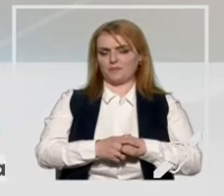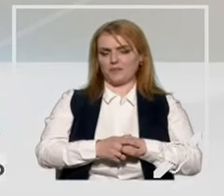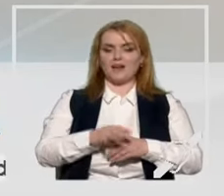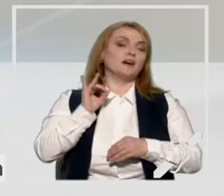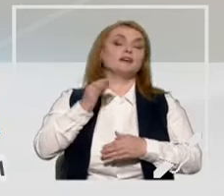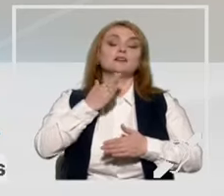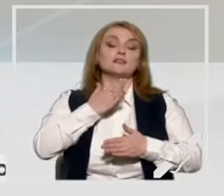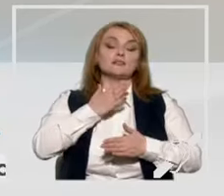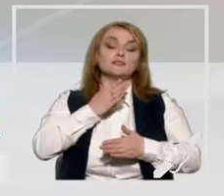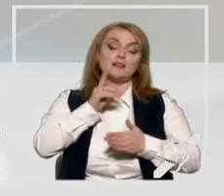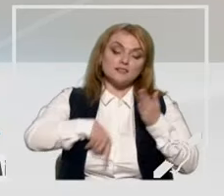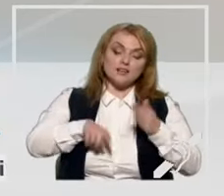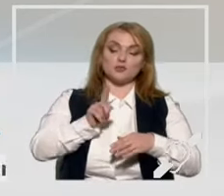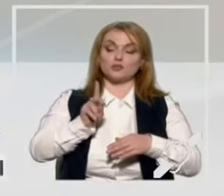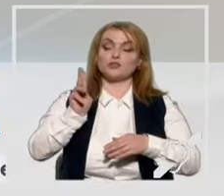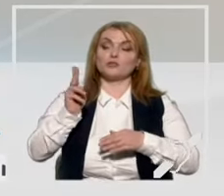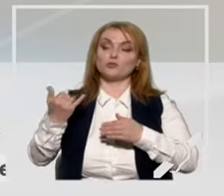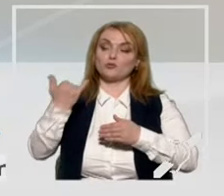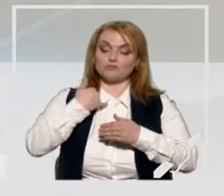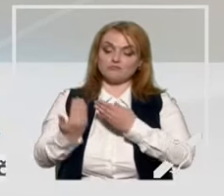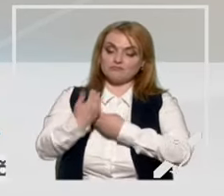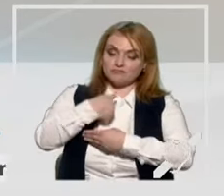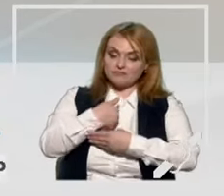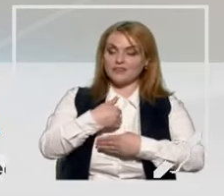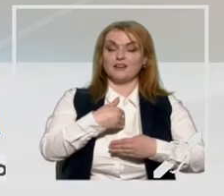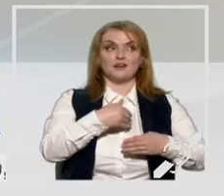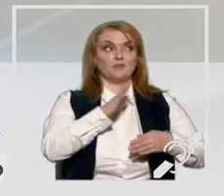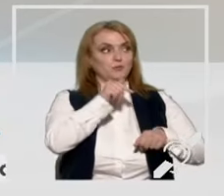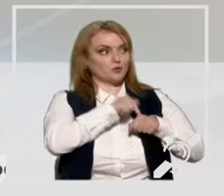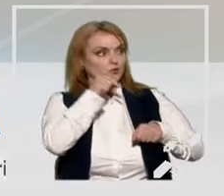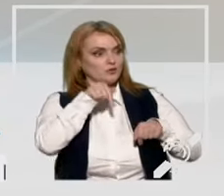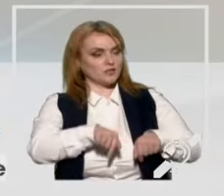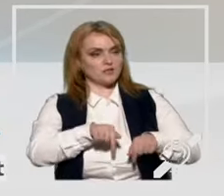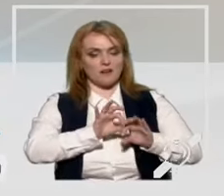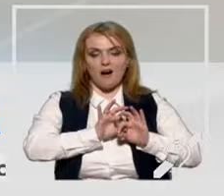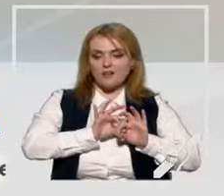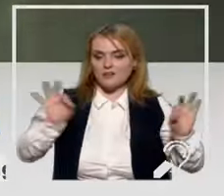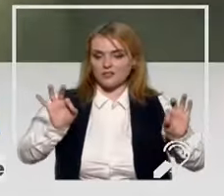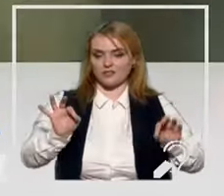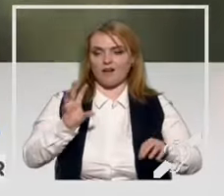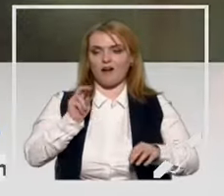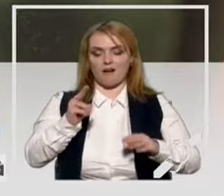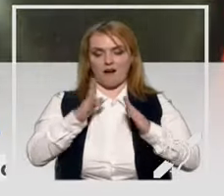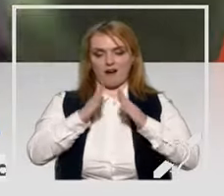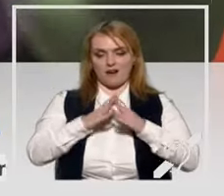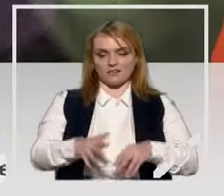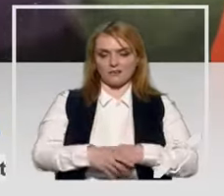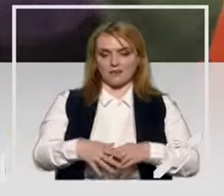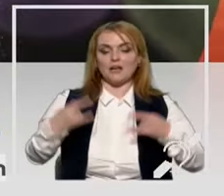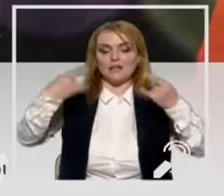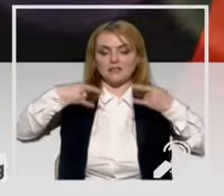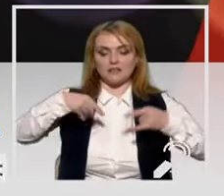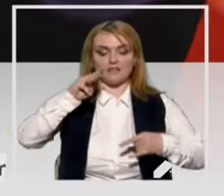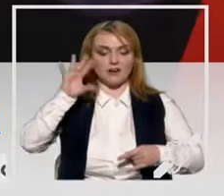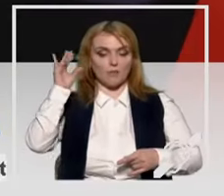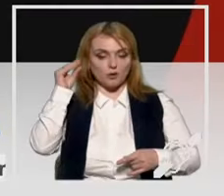invitații noștri de fiecare dată când vor păși din nou la noi în studio se vor simți și ei ca acasă. TVR Moldova transmite